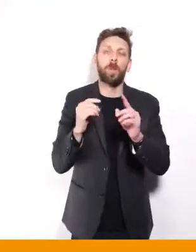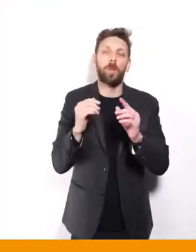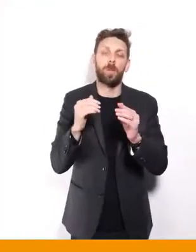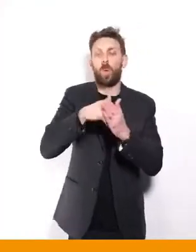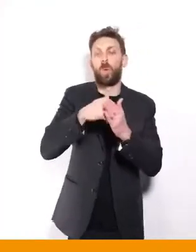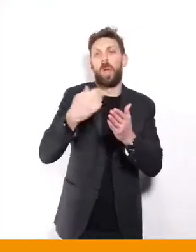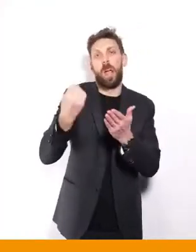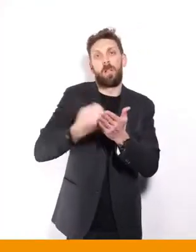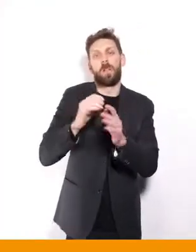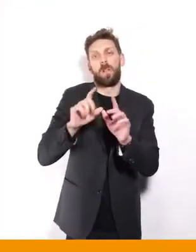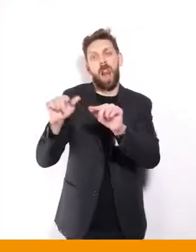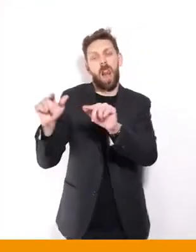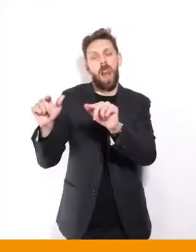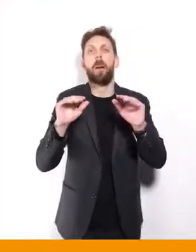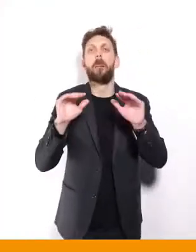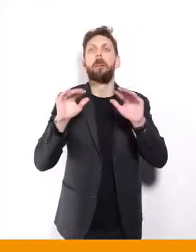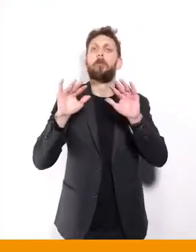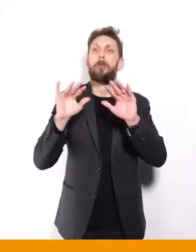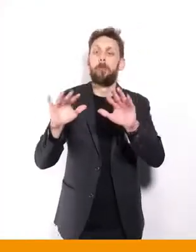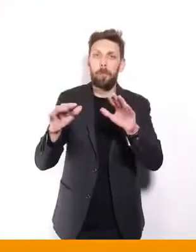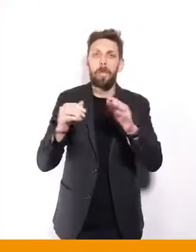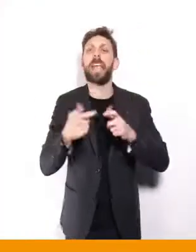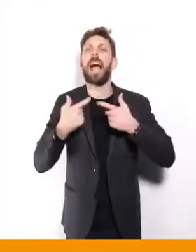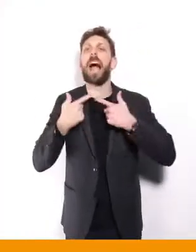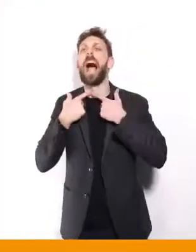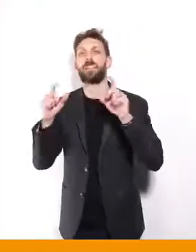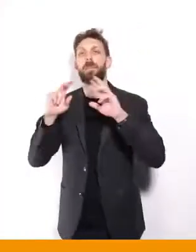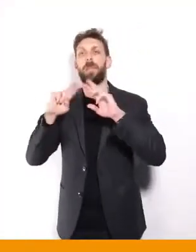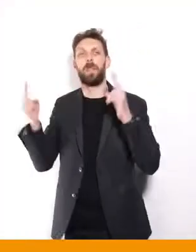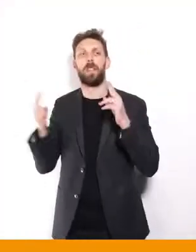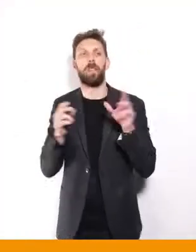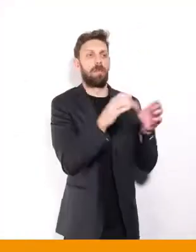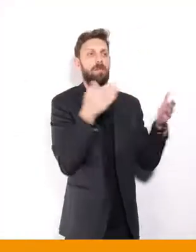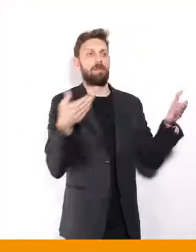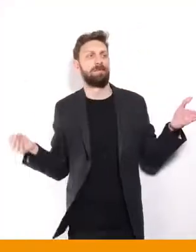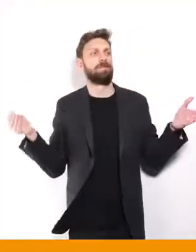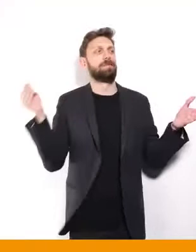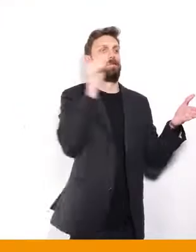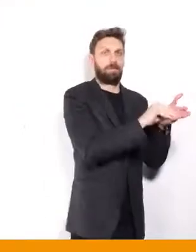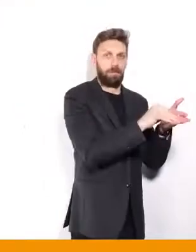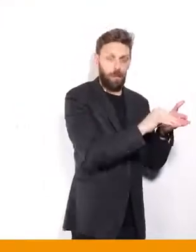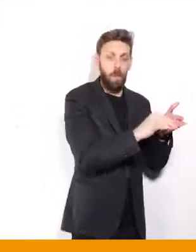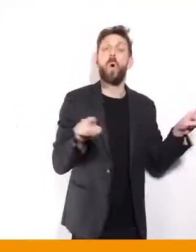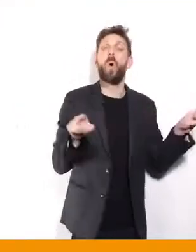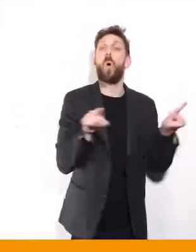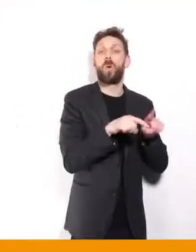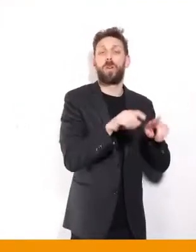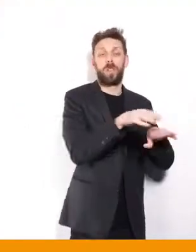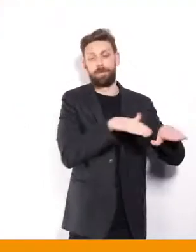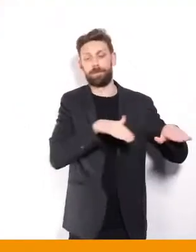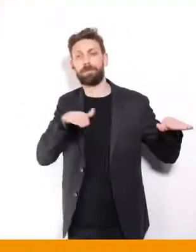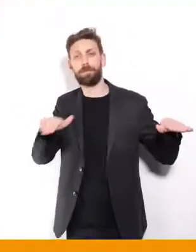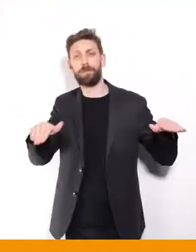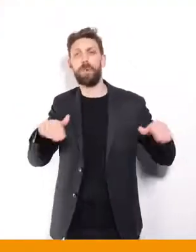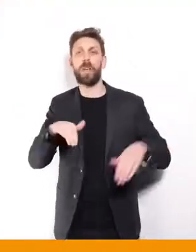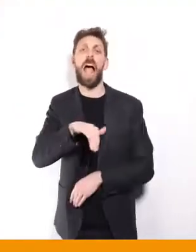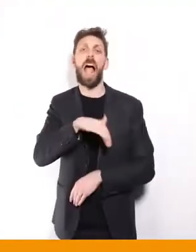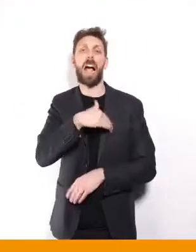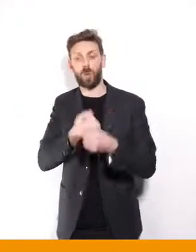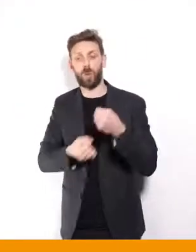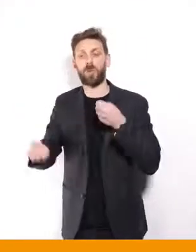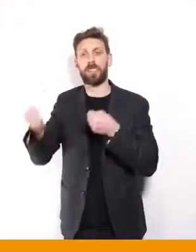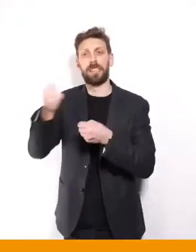constitutionnalise l'accessibilité universelle et qu'on a une agence qui regroupe toutes les compétences en